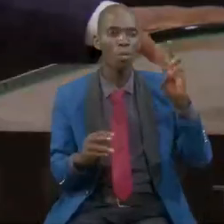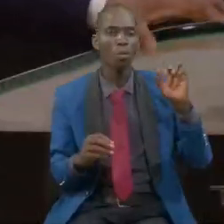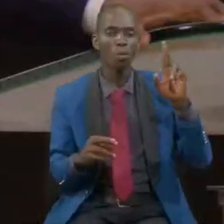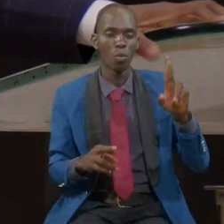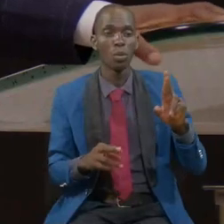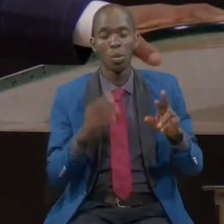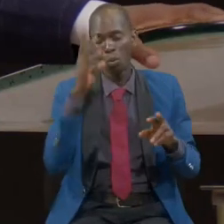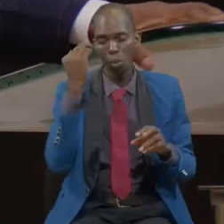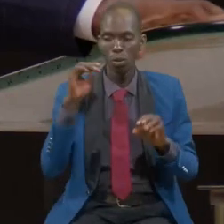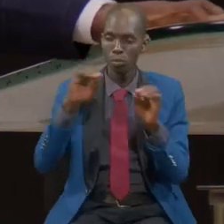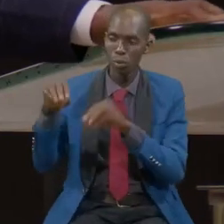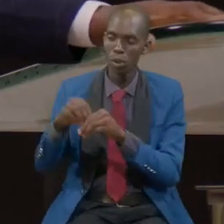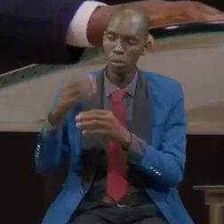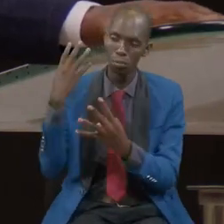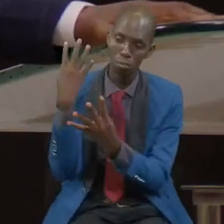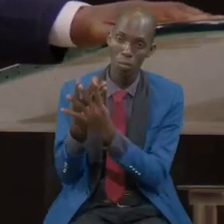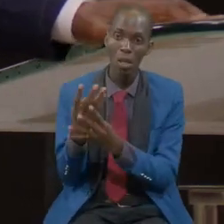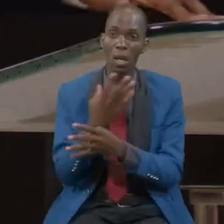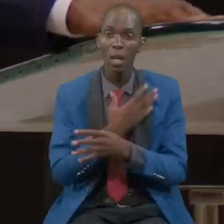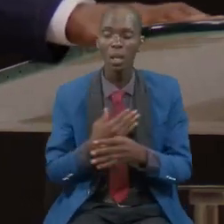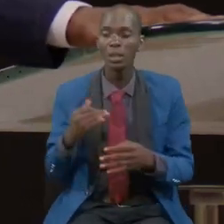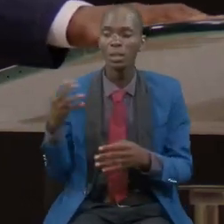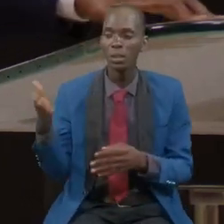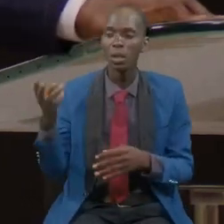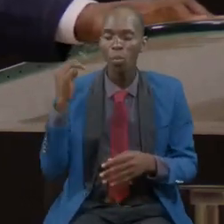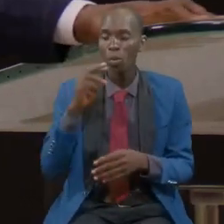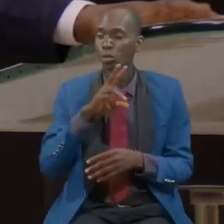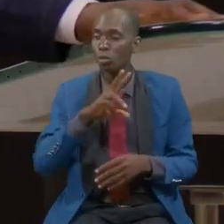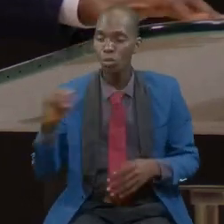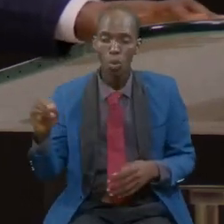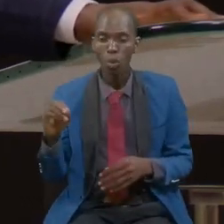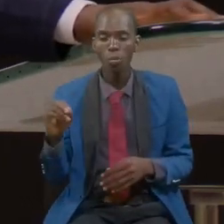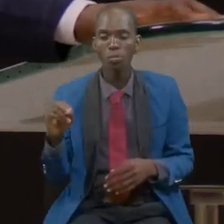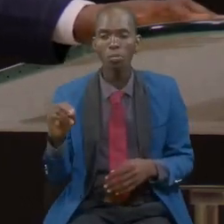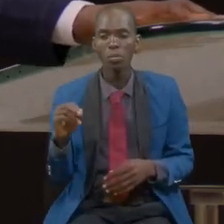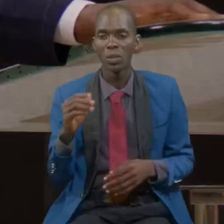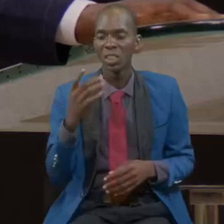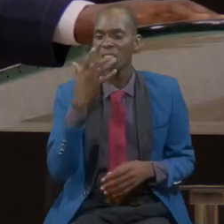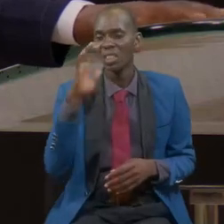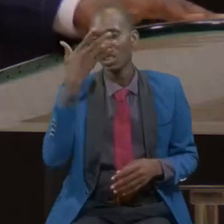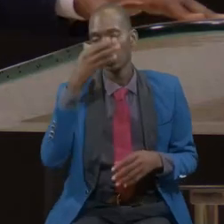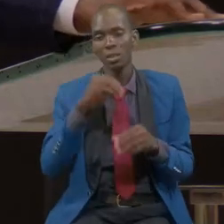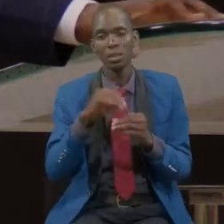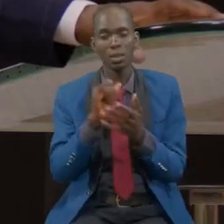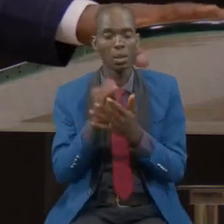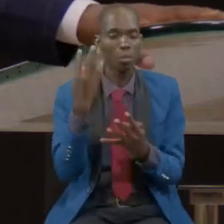emprisonné dans une chambre où il n'avait pas de miroir. On l'a fait délibérément pour